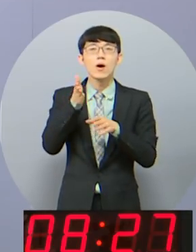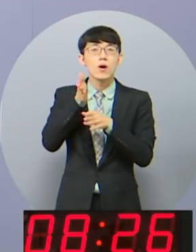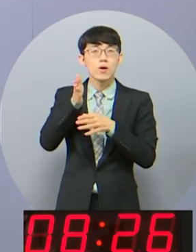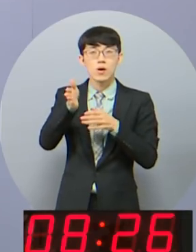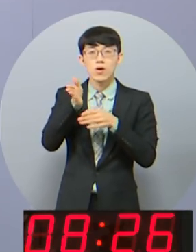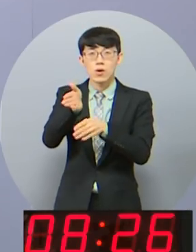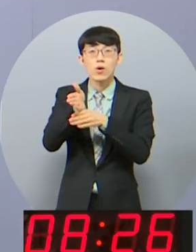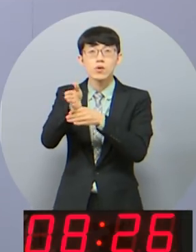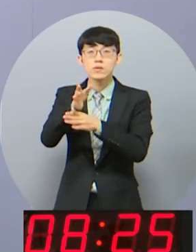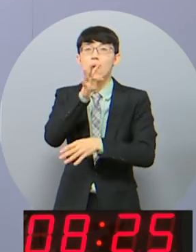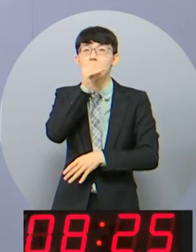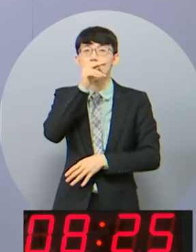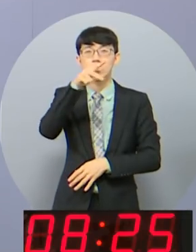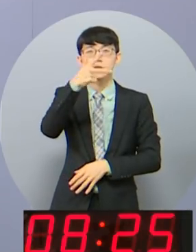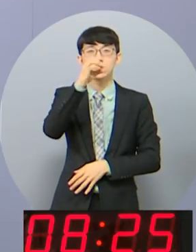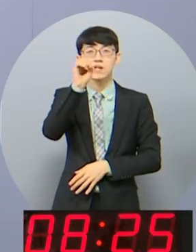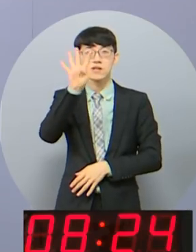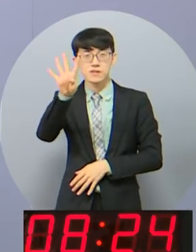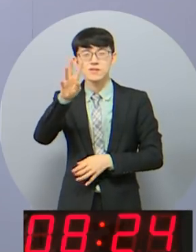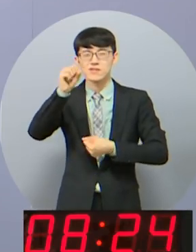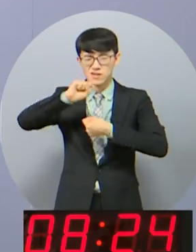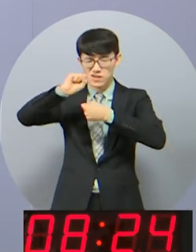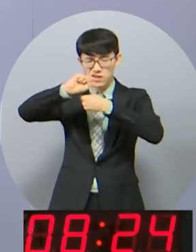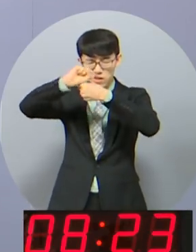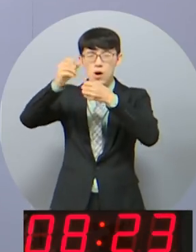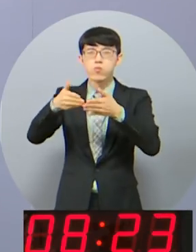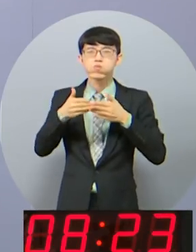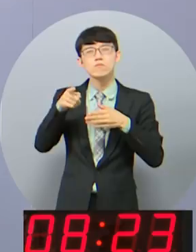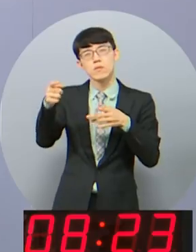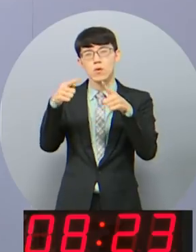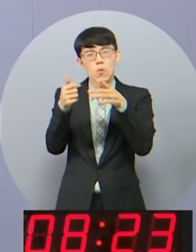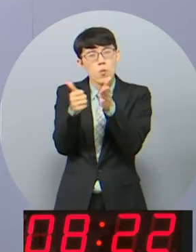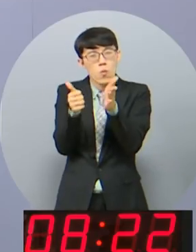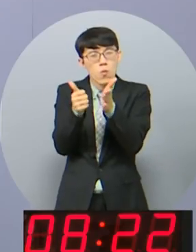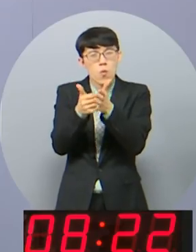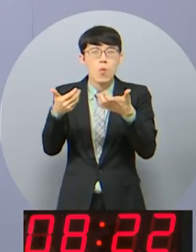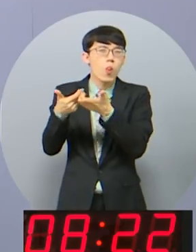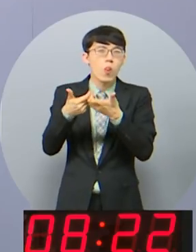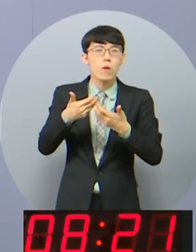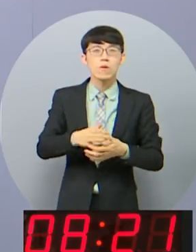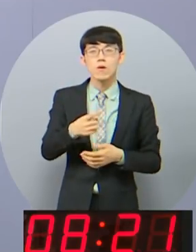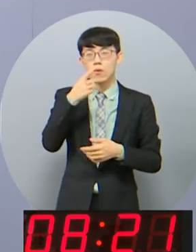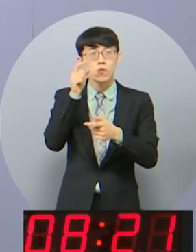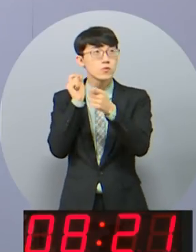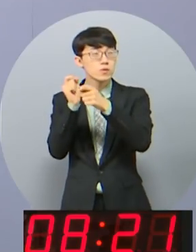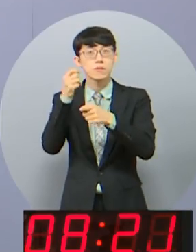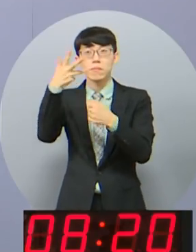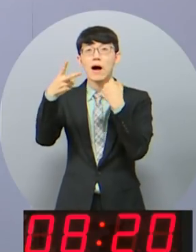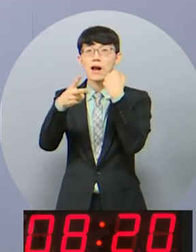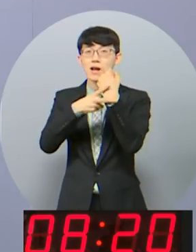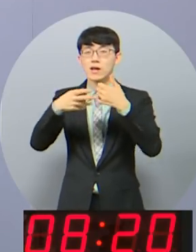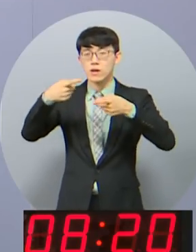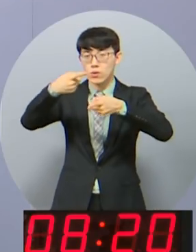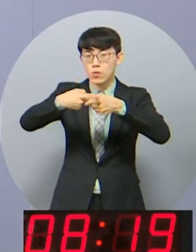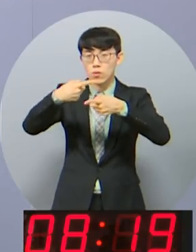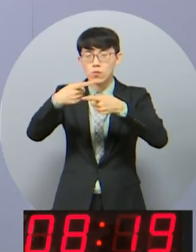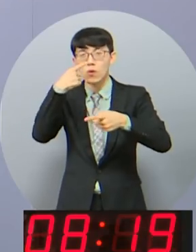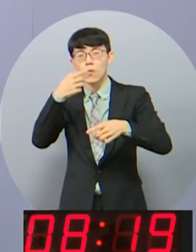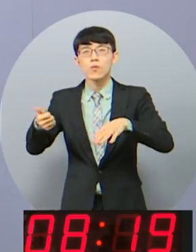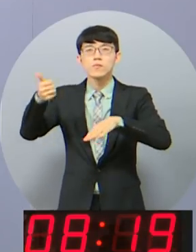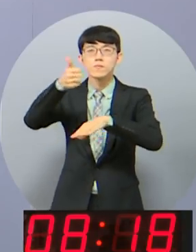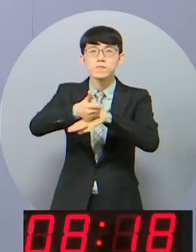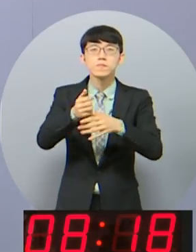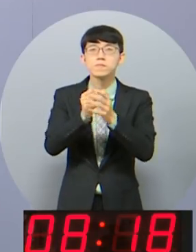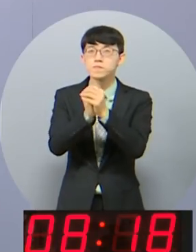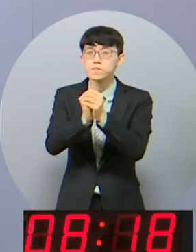次以及区间车。其实渔恩这阵子在巴黎的这个路口站街头拜票的时候，早上